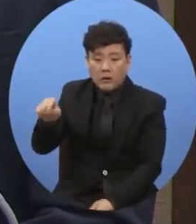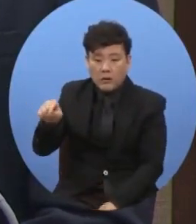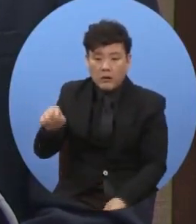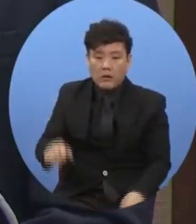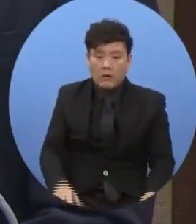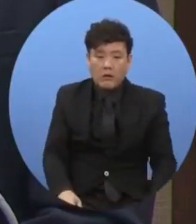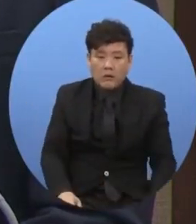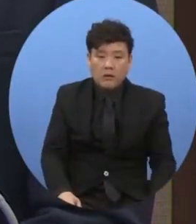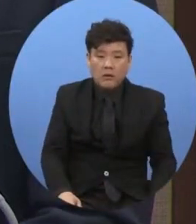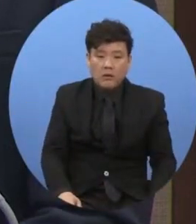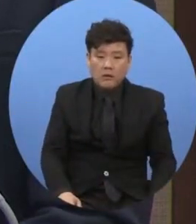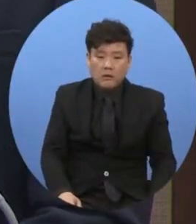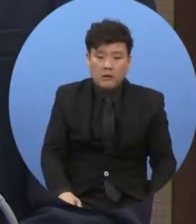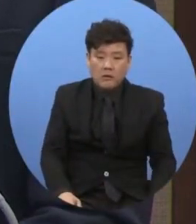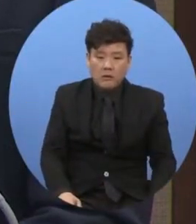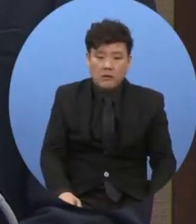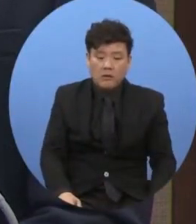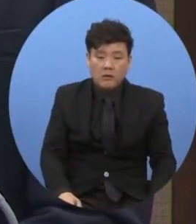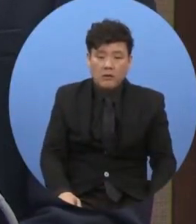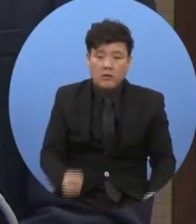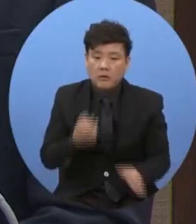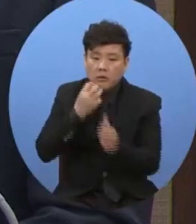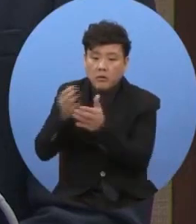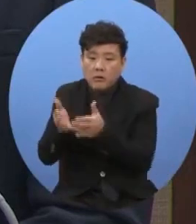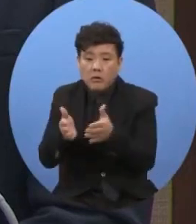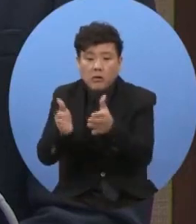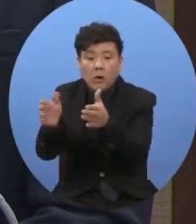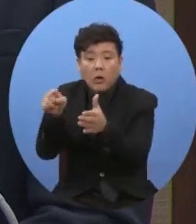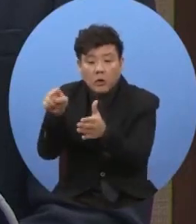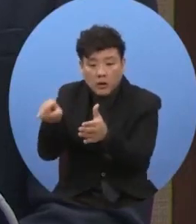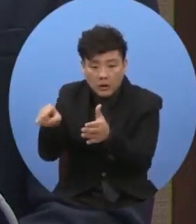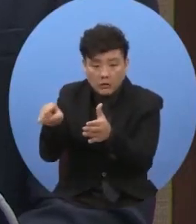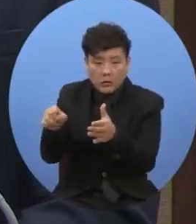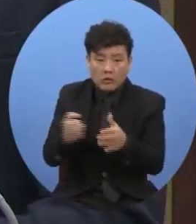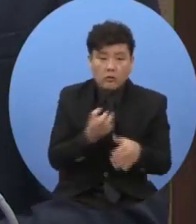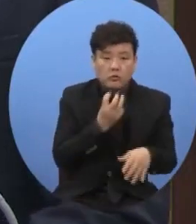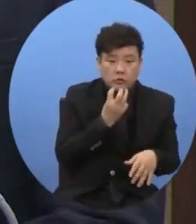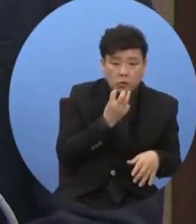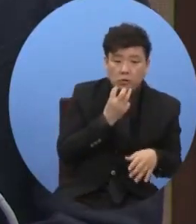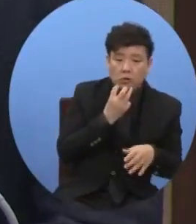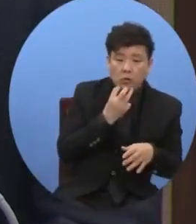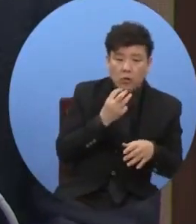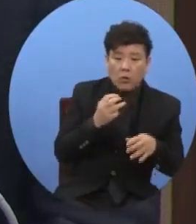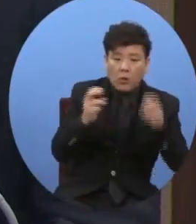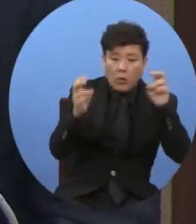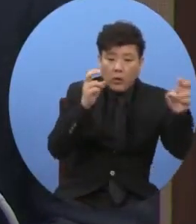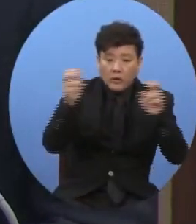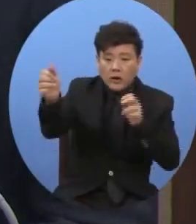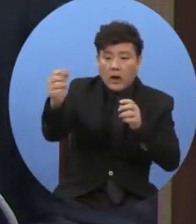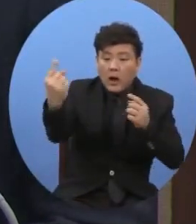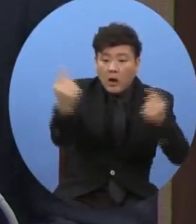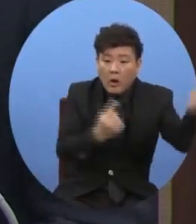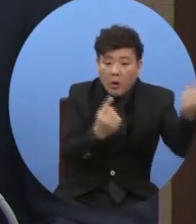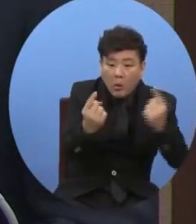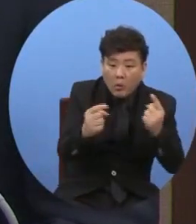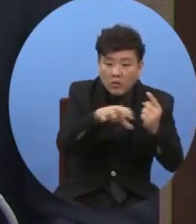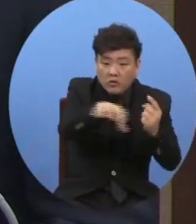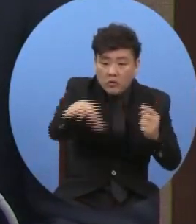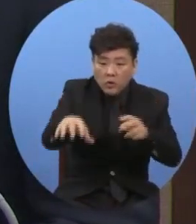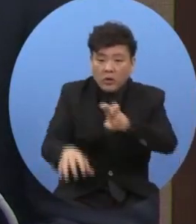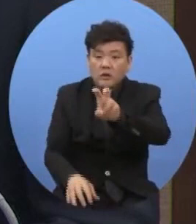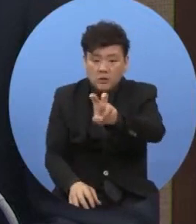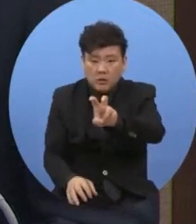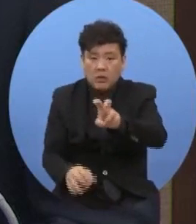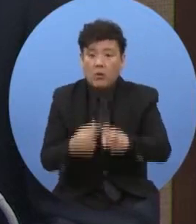서울로 출퇴근하는 그 인구가 많은 곳은 한 20군데 됩니다. 여기에 전부 오픈했습니다. 원하시면